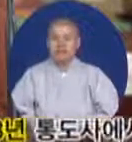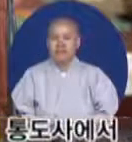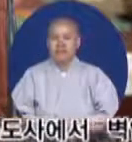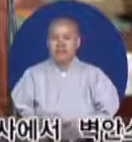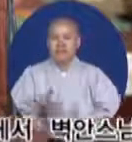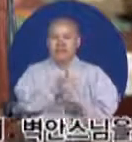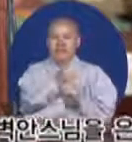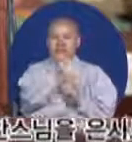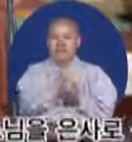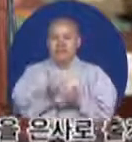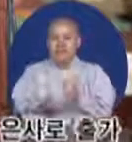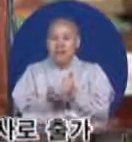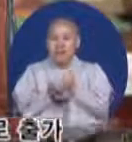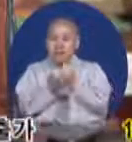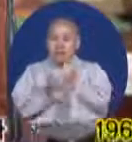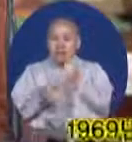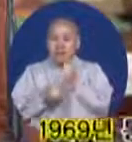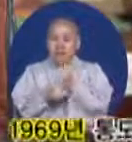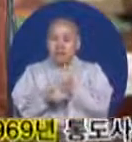찬불은